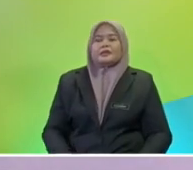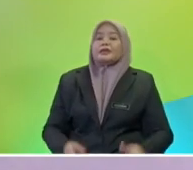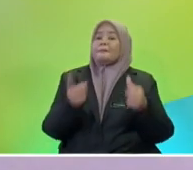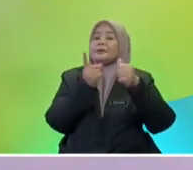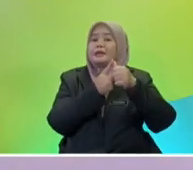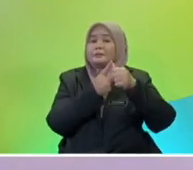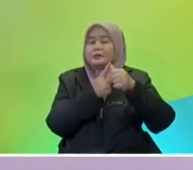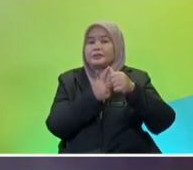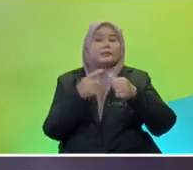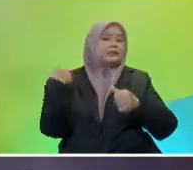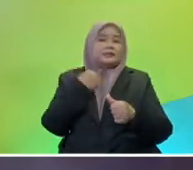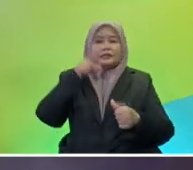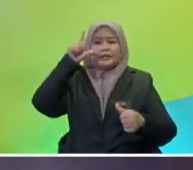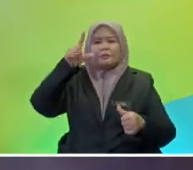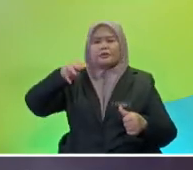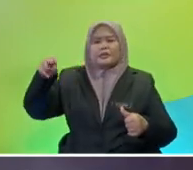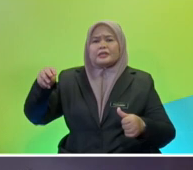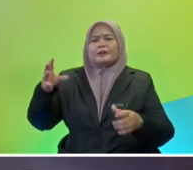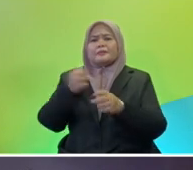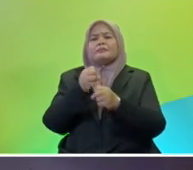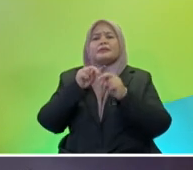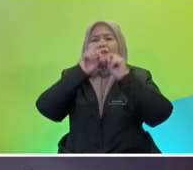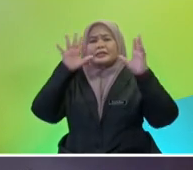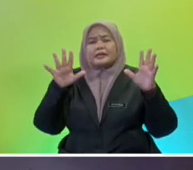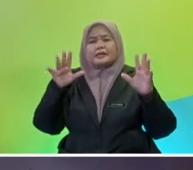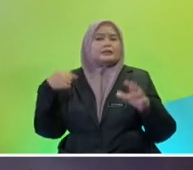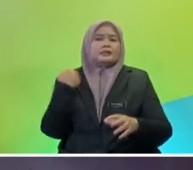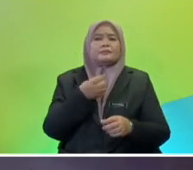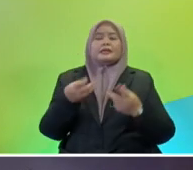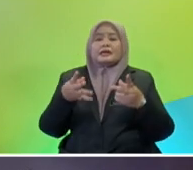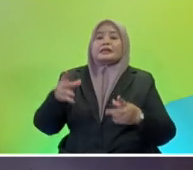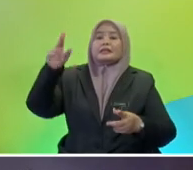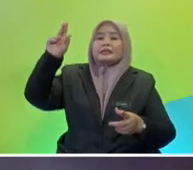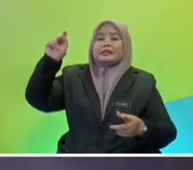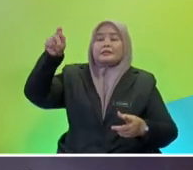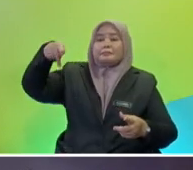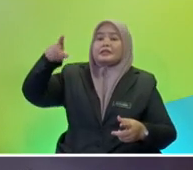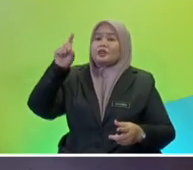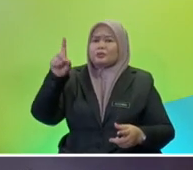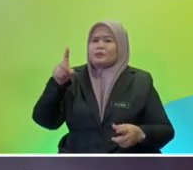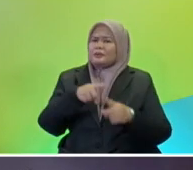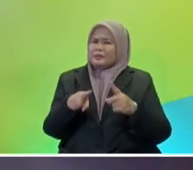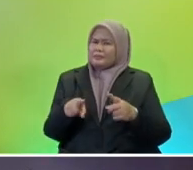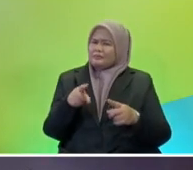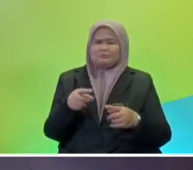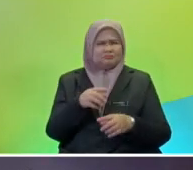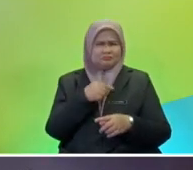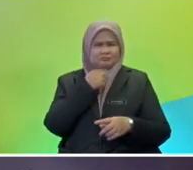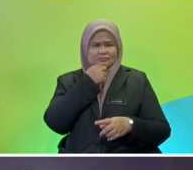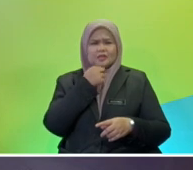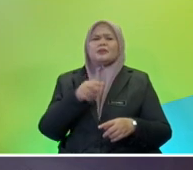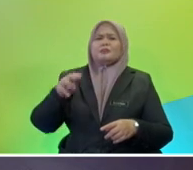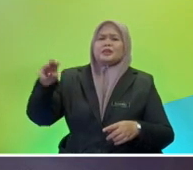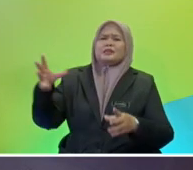pertama kalau kita lihat murid tadi dapat menyatakan kita bagilah TV 1 tapi tak mungkin anak murid kita hanya mendapat tipis satu